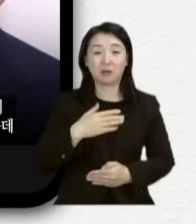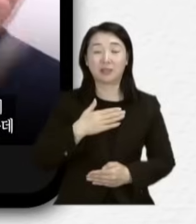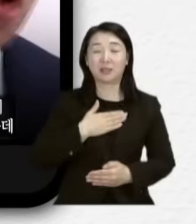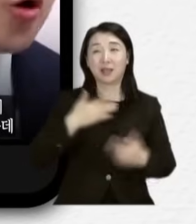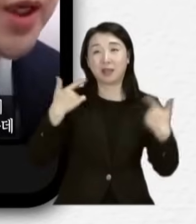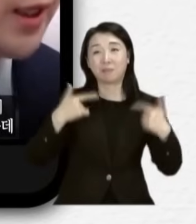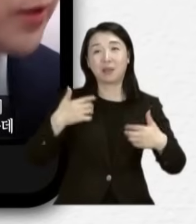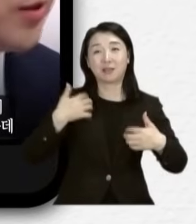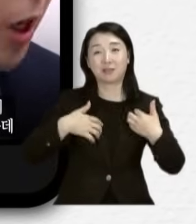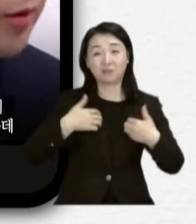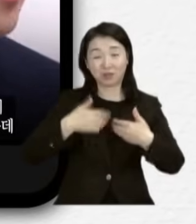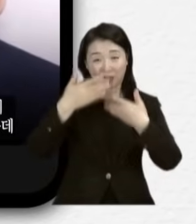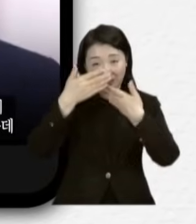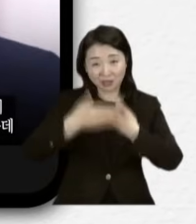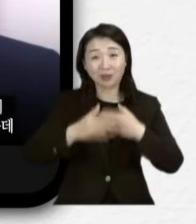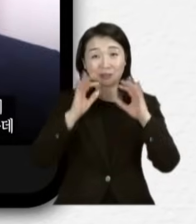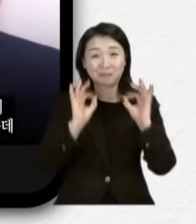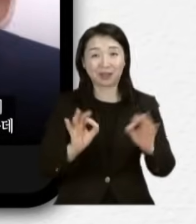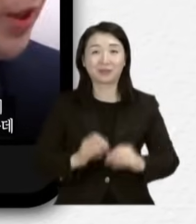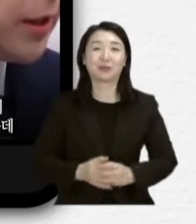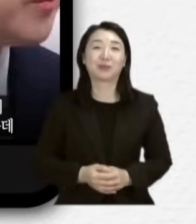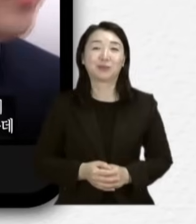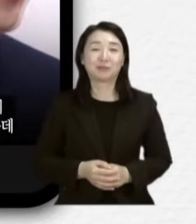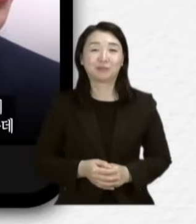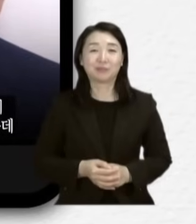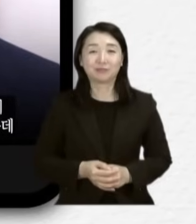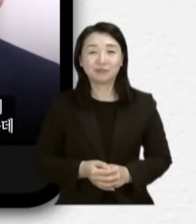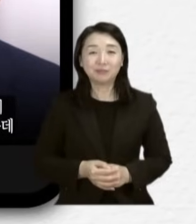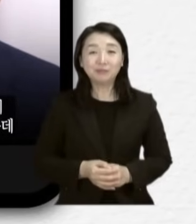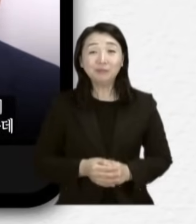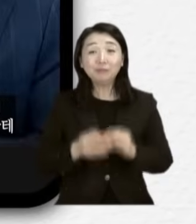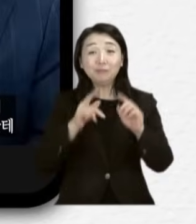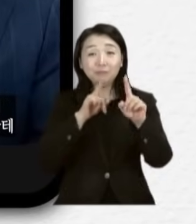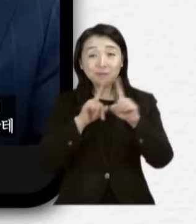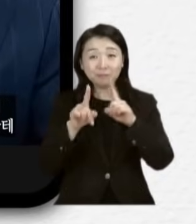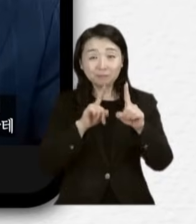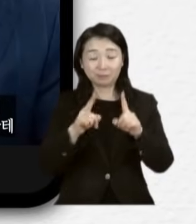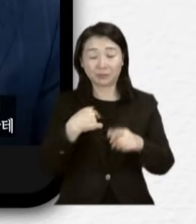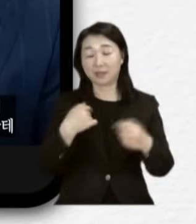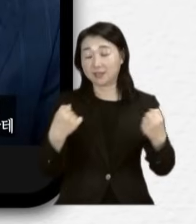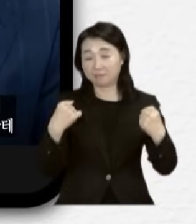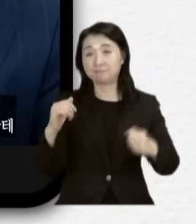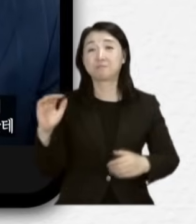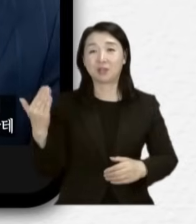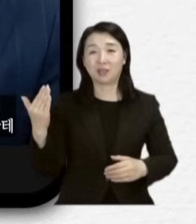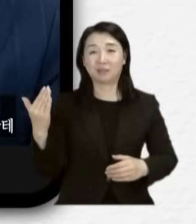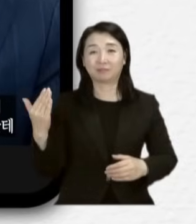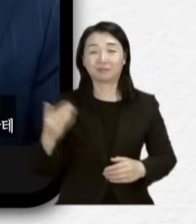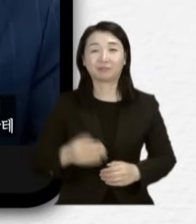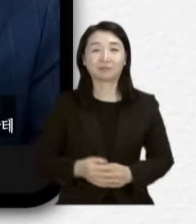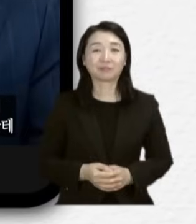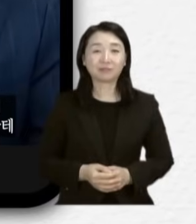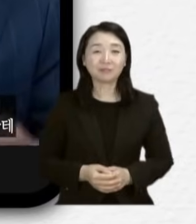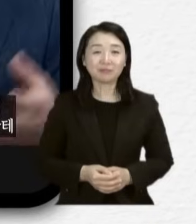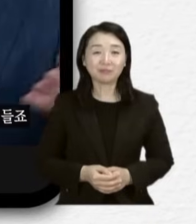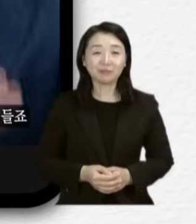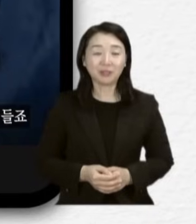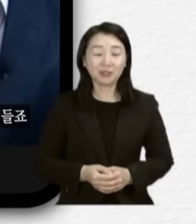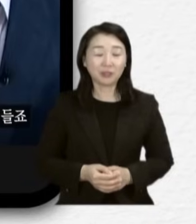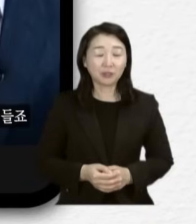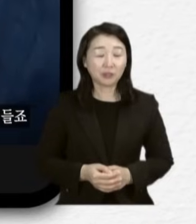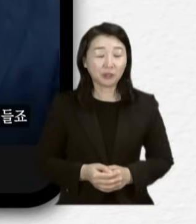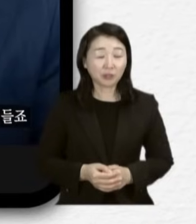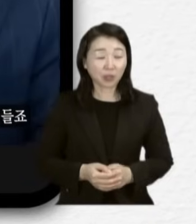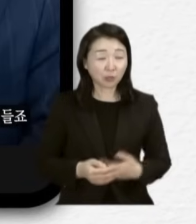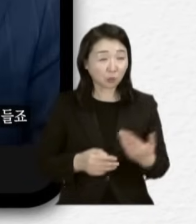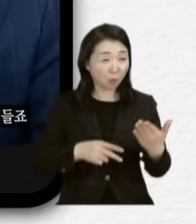기쁘게 라는 이제 쇼츠를 보게 됐어요 우리 이렇게 보게 되면서 이런 말씀들이 저한테 힘이 되더라고요 그래서 계속 몇 개